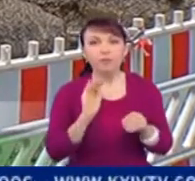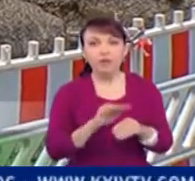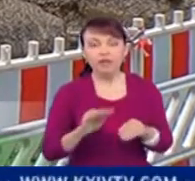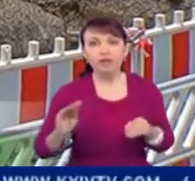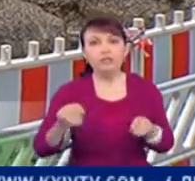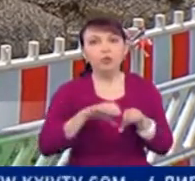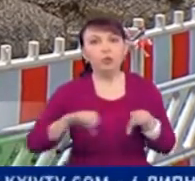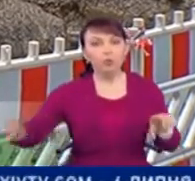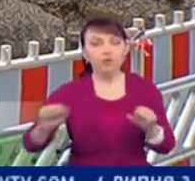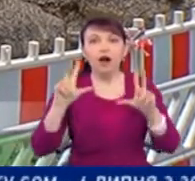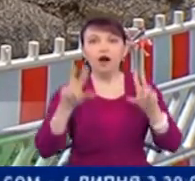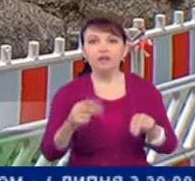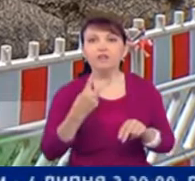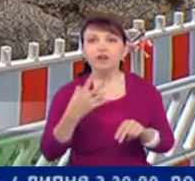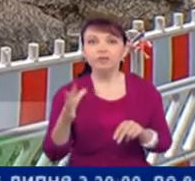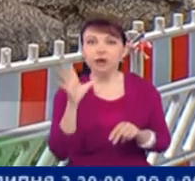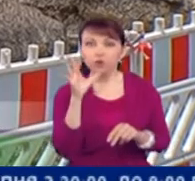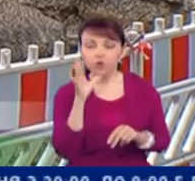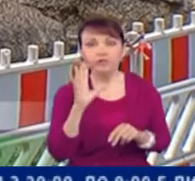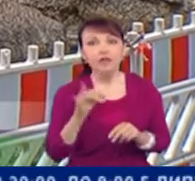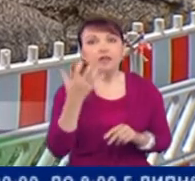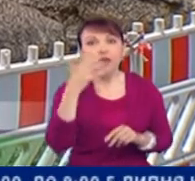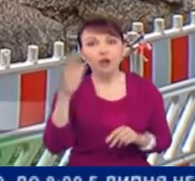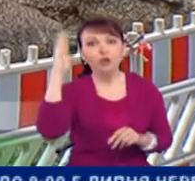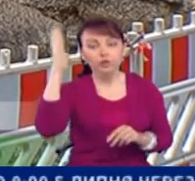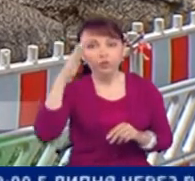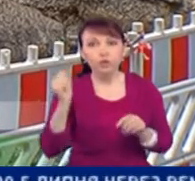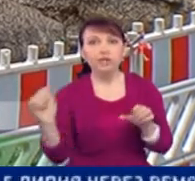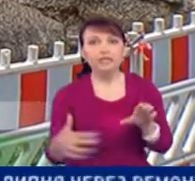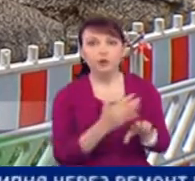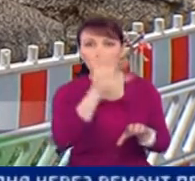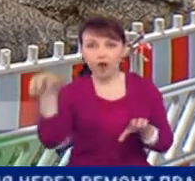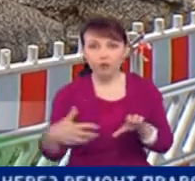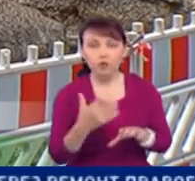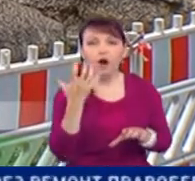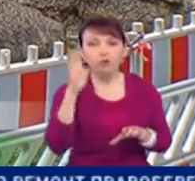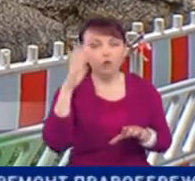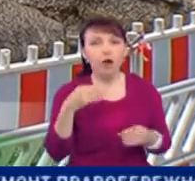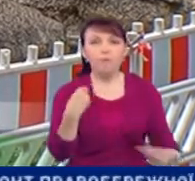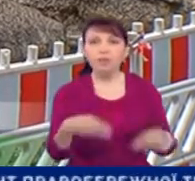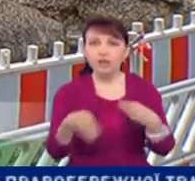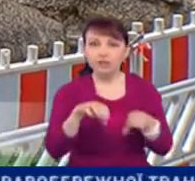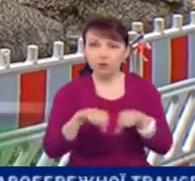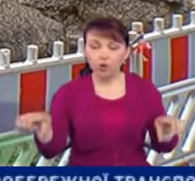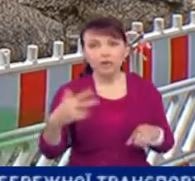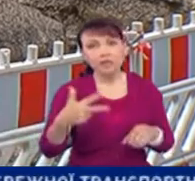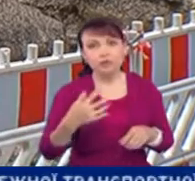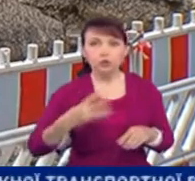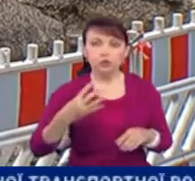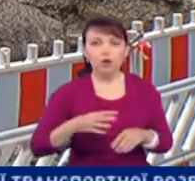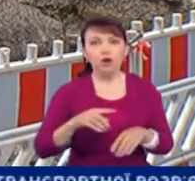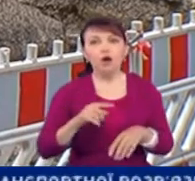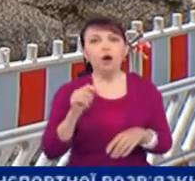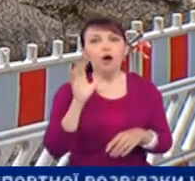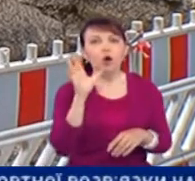яких гарантія 25 років. І на гарячу воду і циркуляцію гарячої води ложаться пластикові труби, у яких від 30 до 40 років